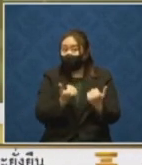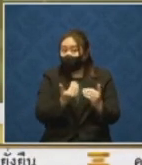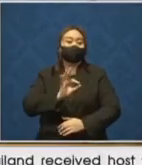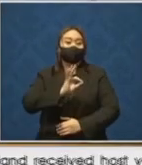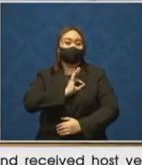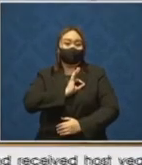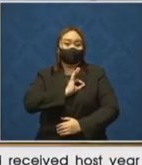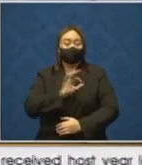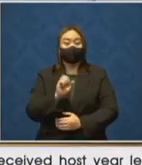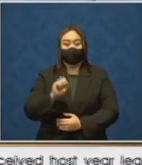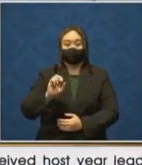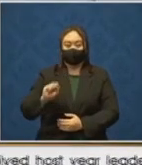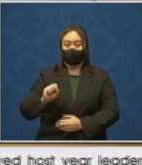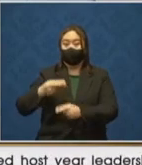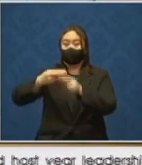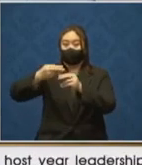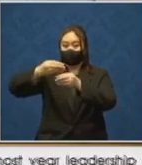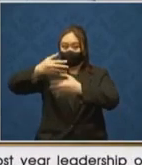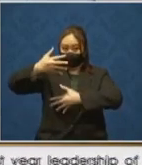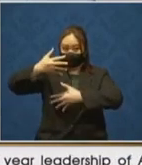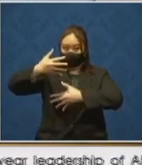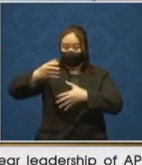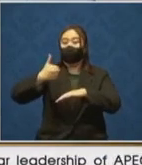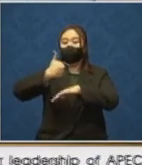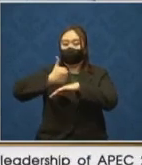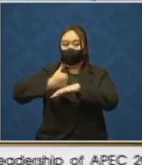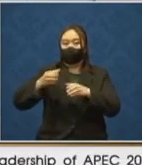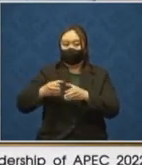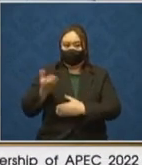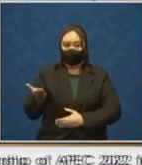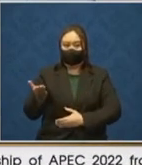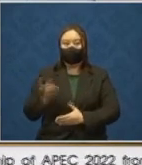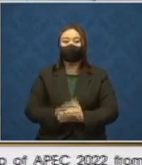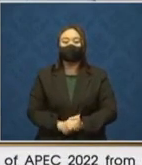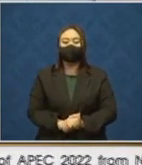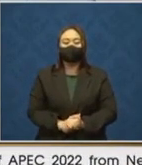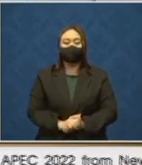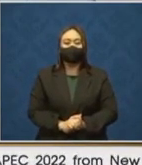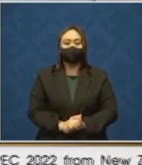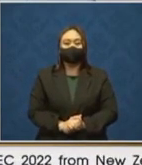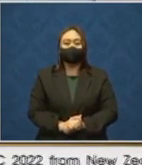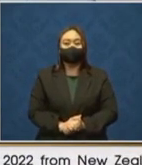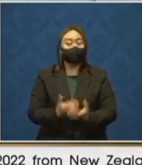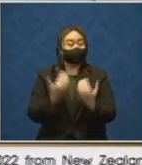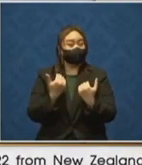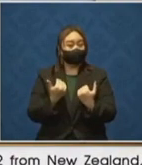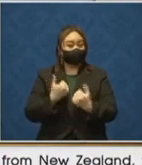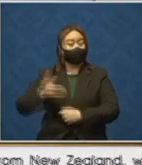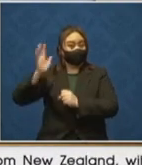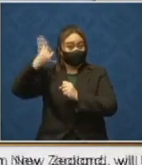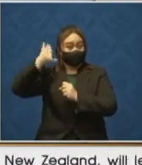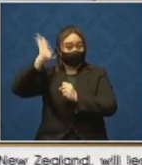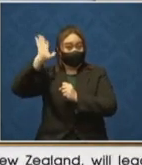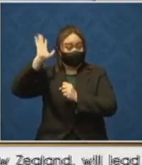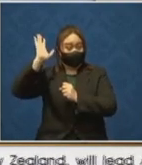เดียวแต่มาพร้อมกับพระพุทธรูปปางบิณฑบาตในฐานะเป็นผู้แทนที่ประชาชนเลือกมาและไม่ได้ซื้อเสียงแม้แต่บาทเดีย